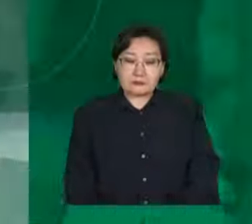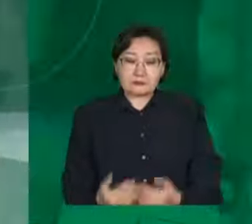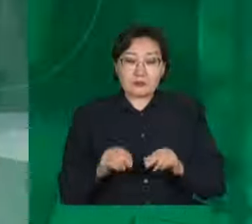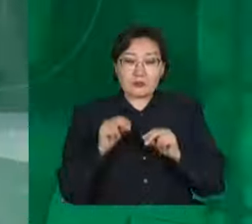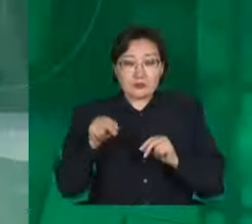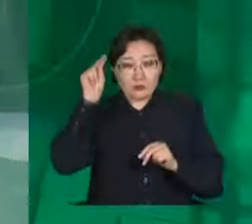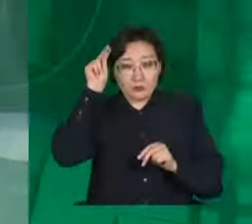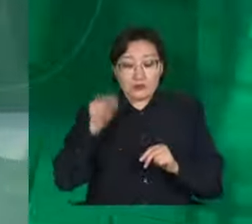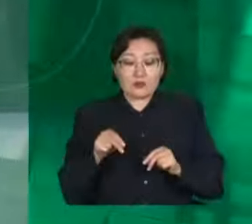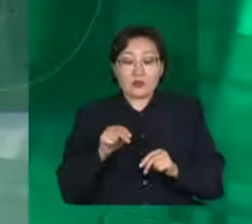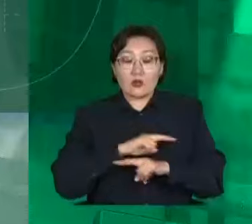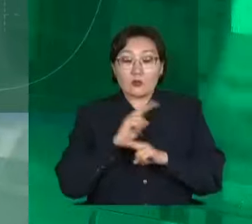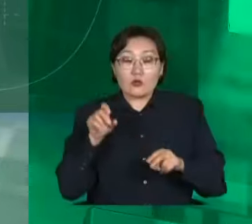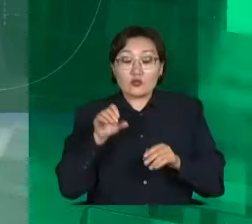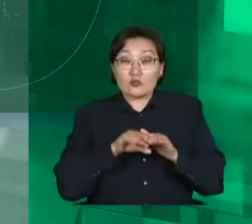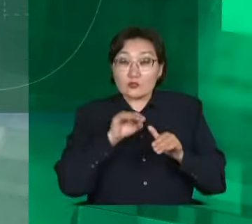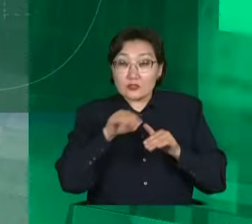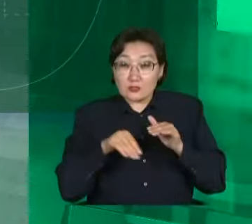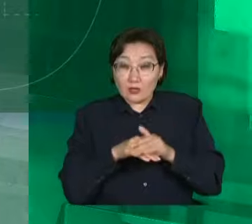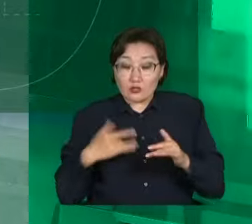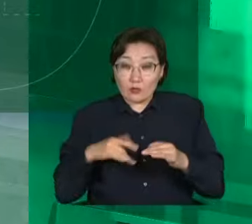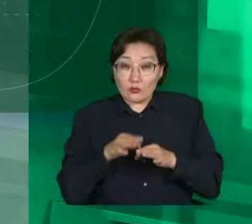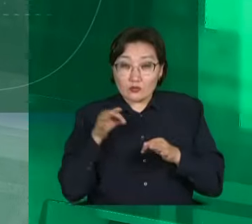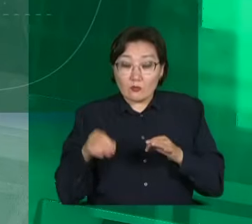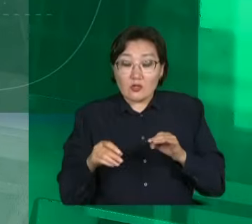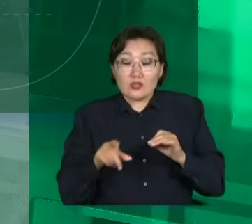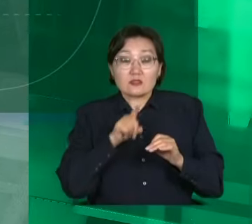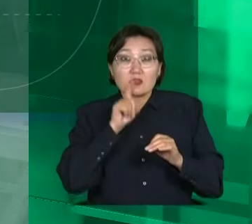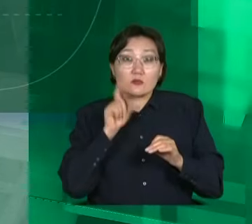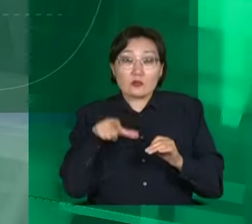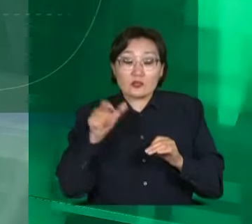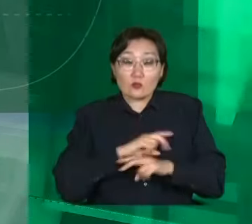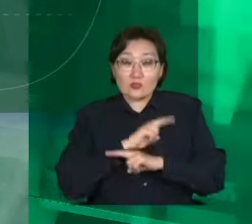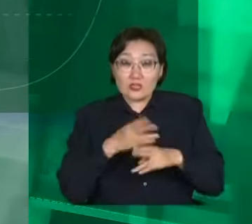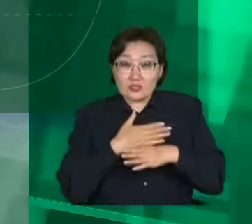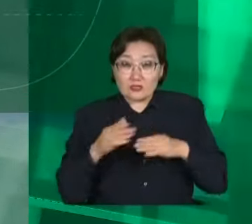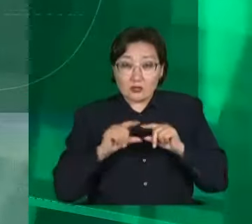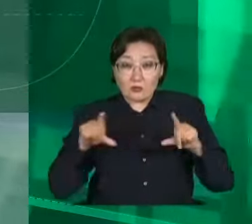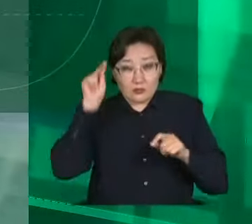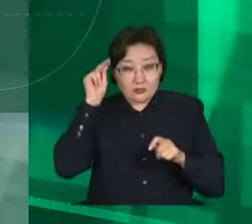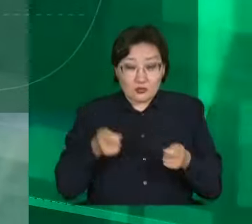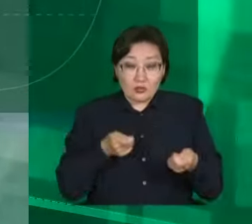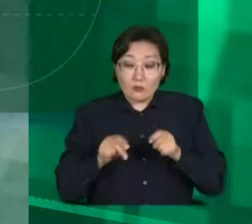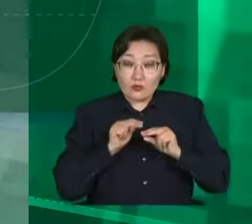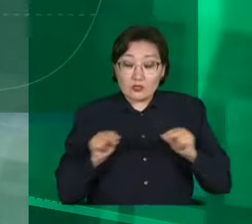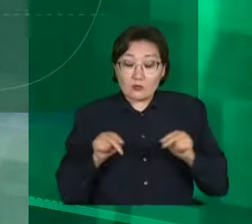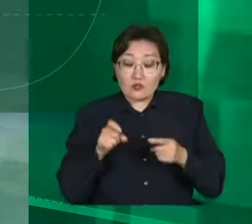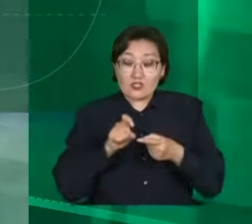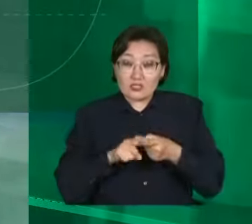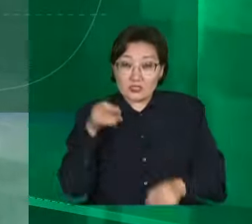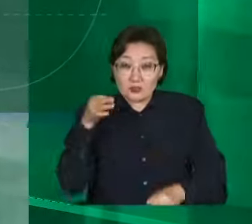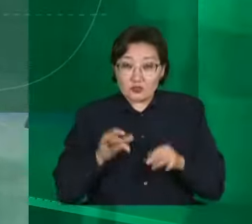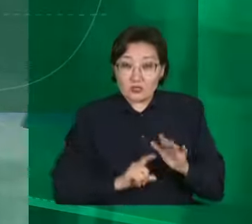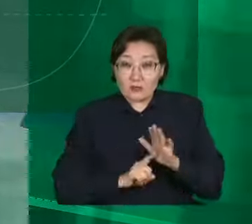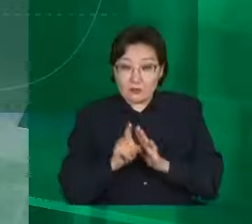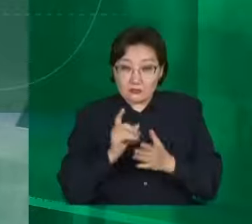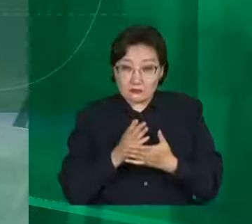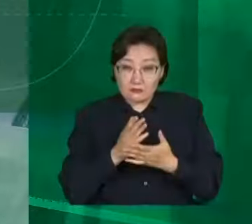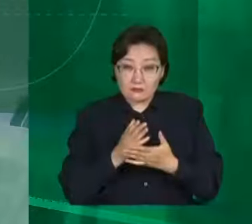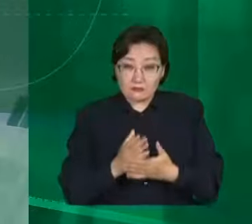Оқушы өлімін жасырған ба? Жамбыл облысында 7-ші қазасынан кейін мектеп басшылығы мен ұстазға қатысты қылмыстық іс